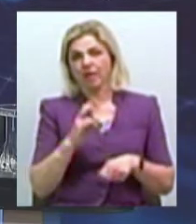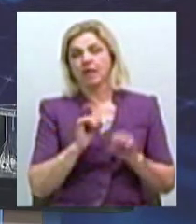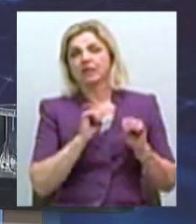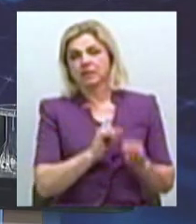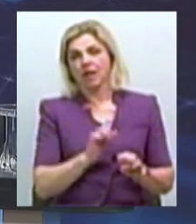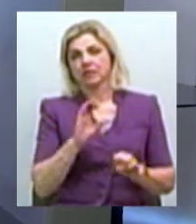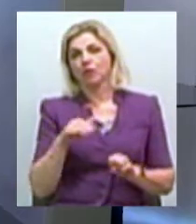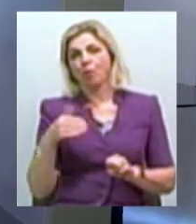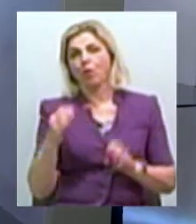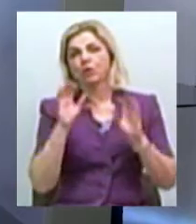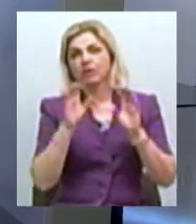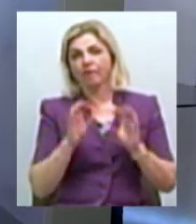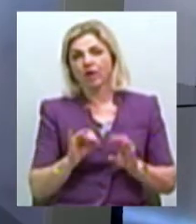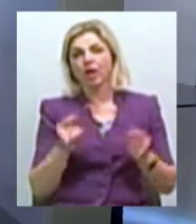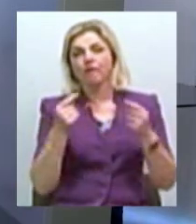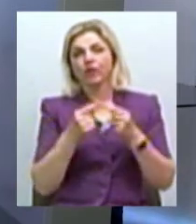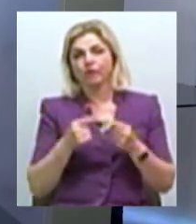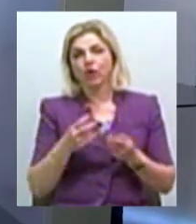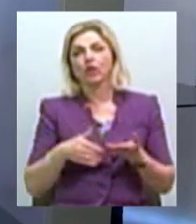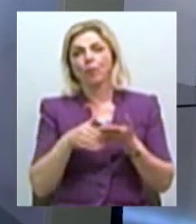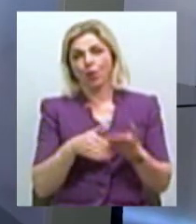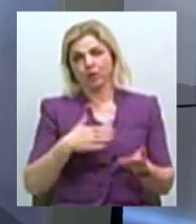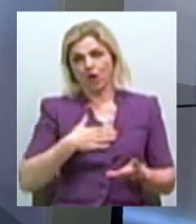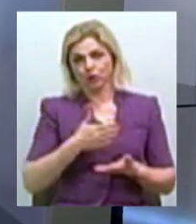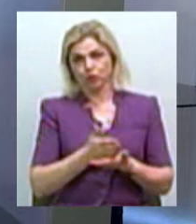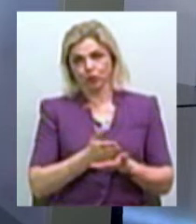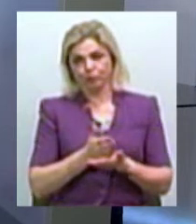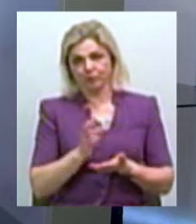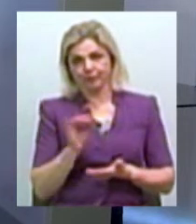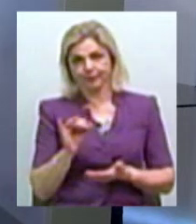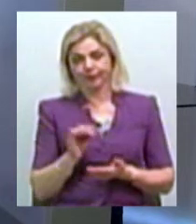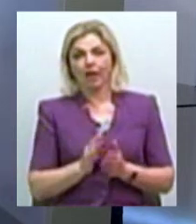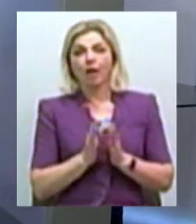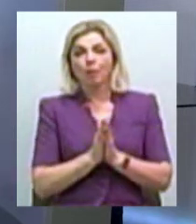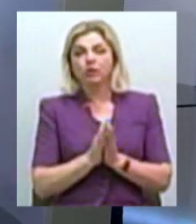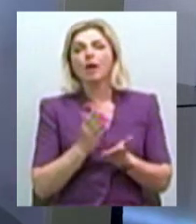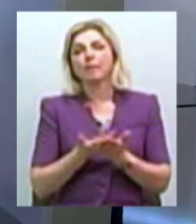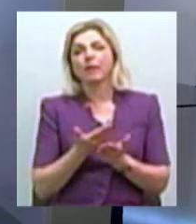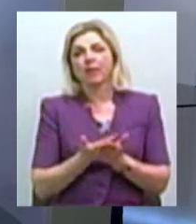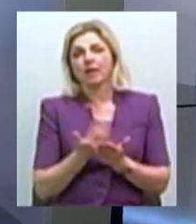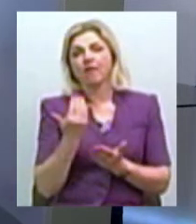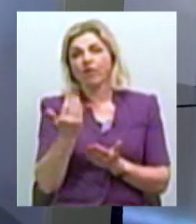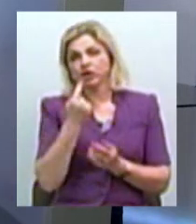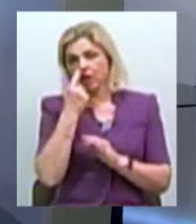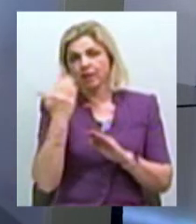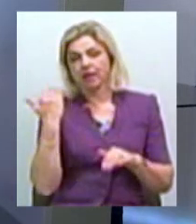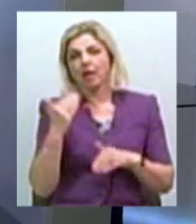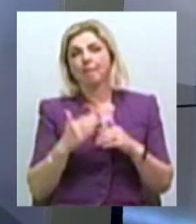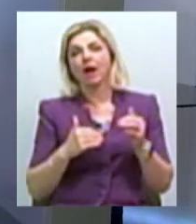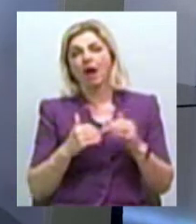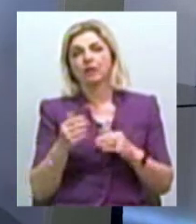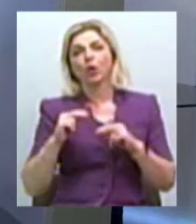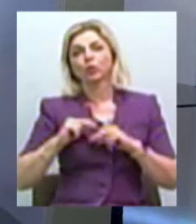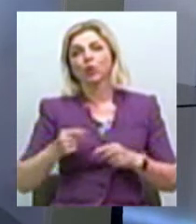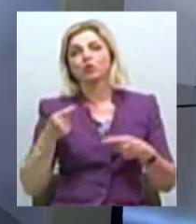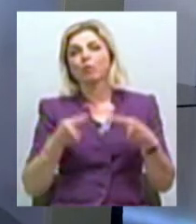боку законодавства і відповідно на допомогу нашої служби. Оксана, будь ласка, наведіть приклади з вашої нещодавної практики трудові спори